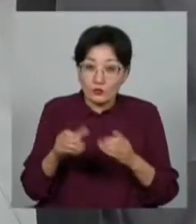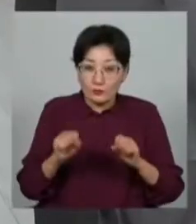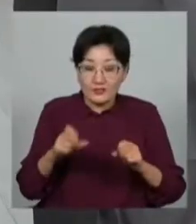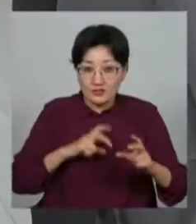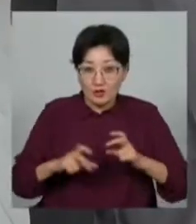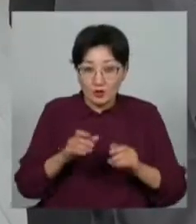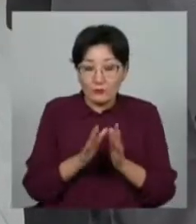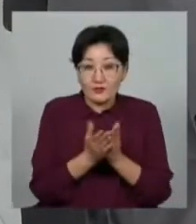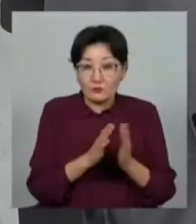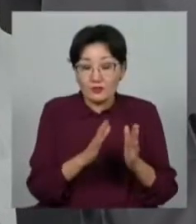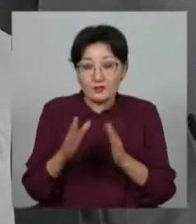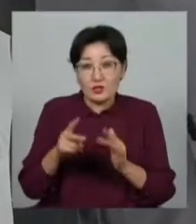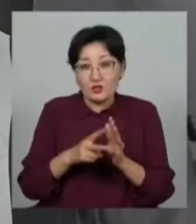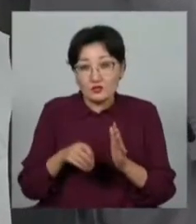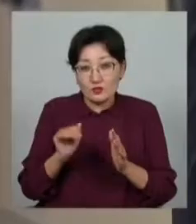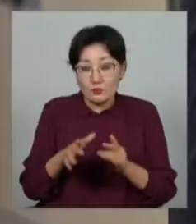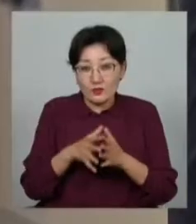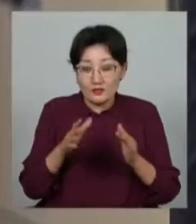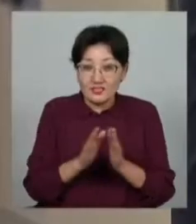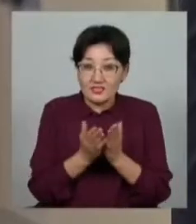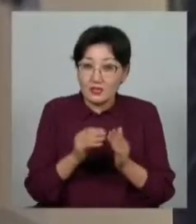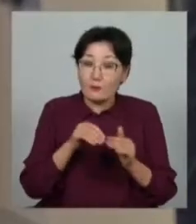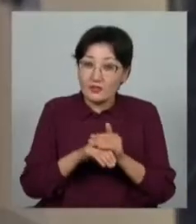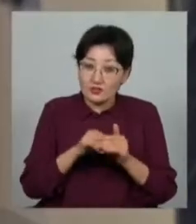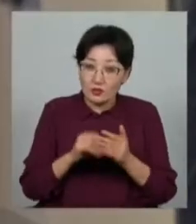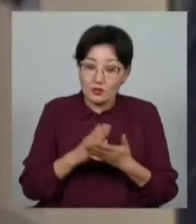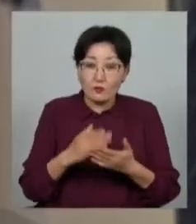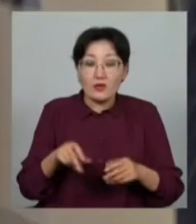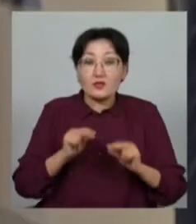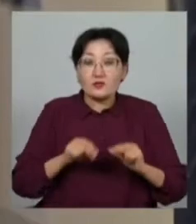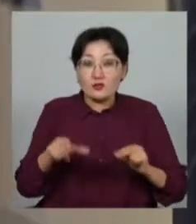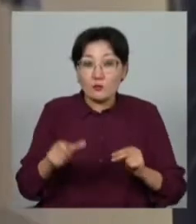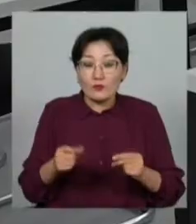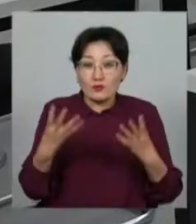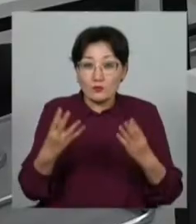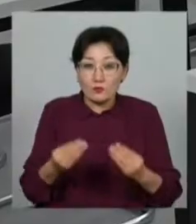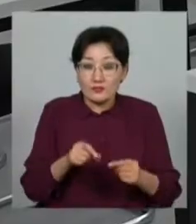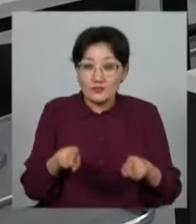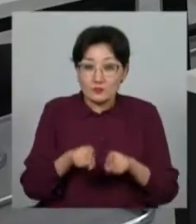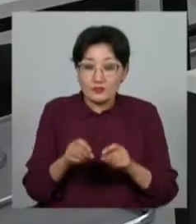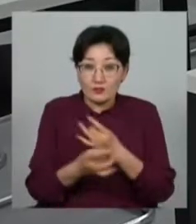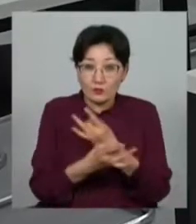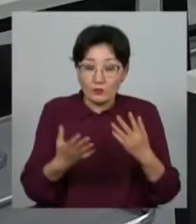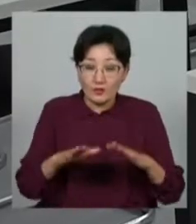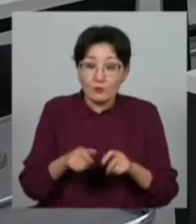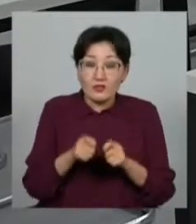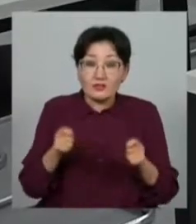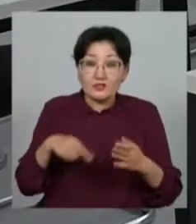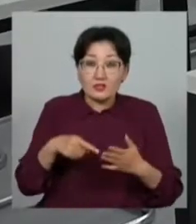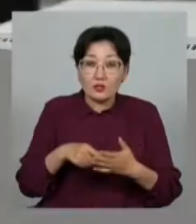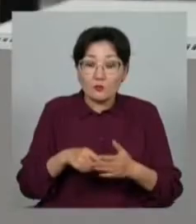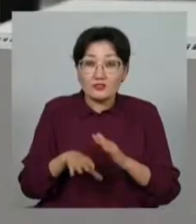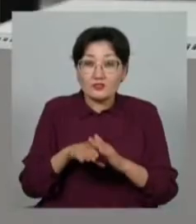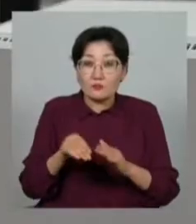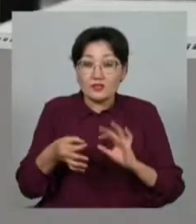Университет кітапханасында 700 мыңнан астам кітап қоры бар. Ғылыми қызметкерлер күні мерекесімен тұспа-тұс келген мәдени орынның ашылуына қалалық